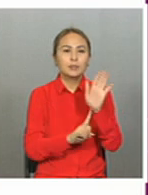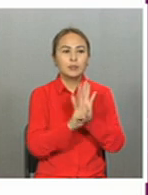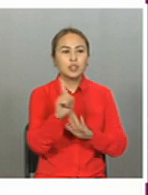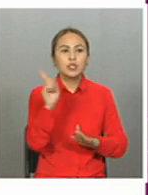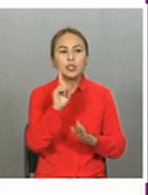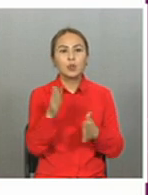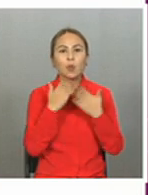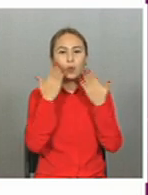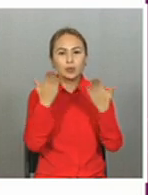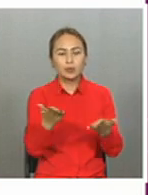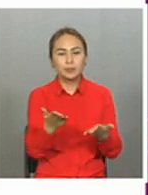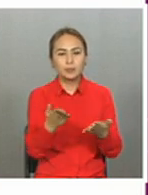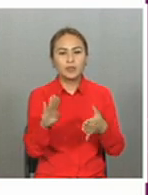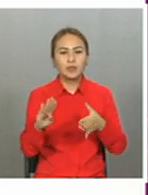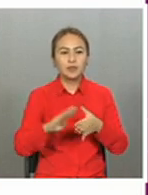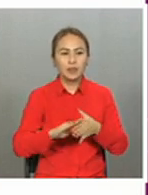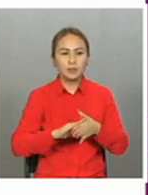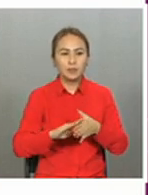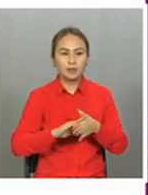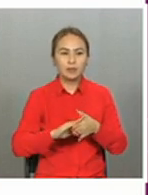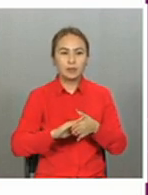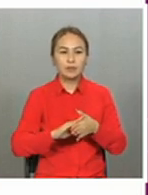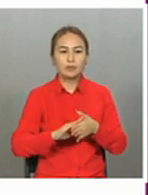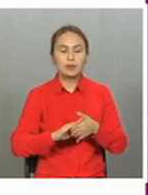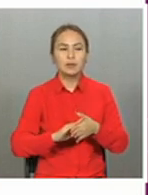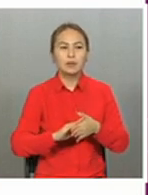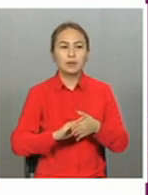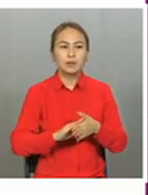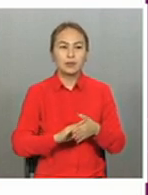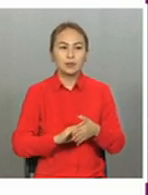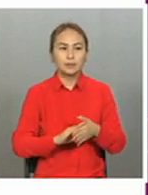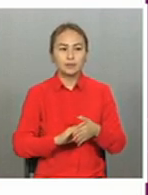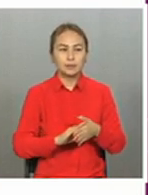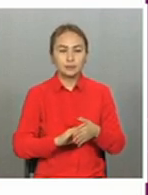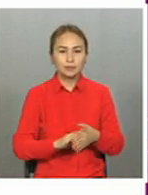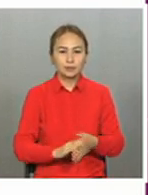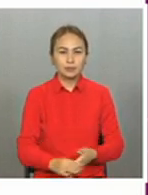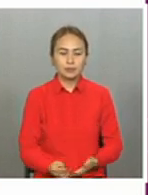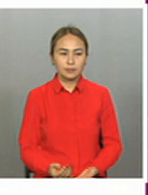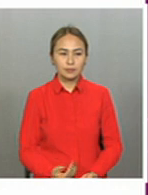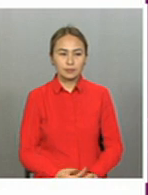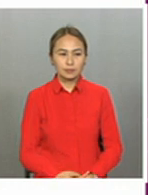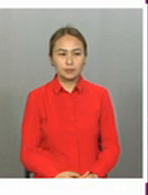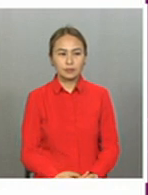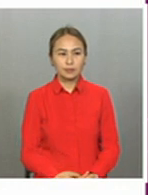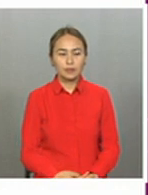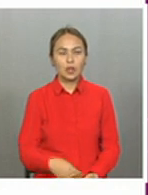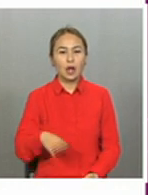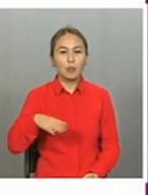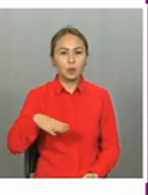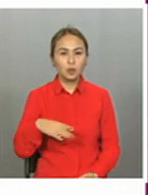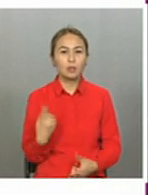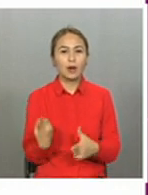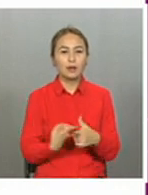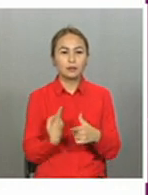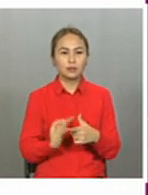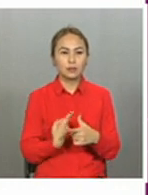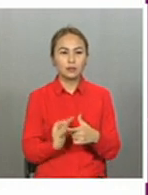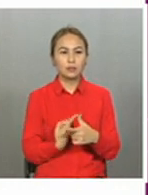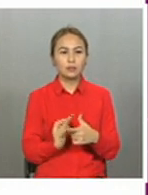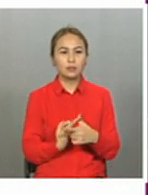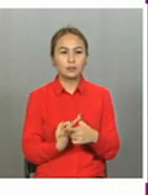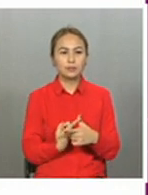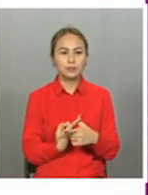оқыдым? Дұрыс айтасыңдар, бірінші тегін айттым, одан кейін атын